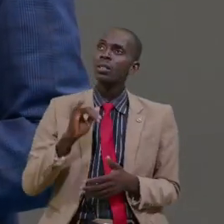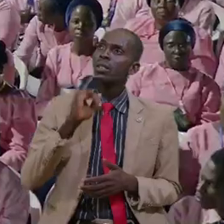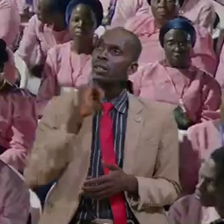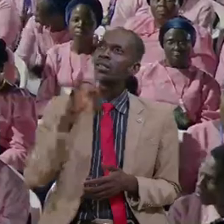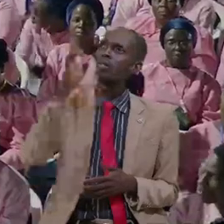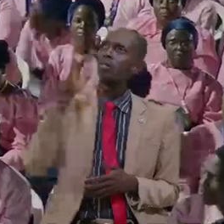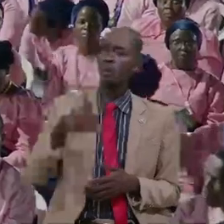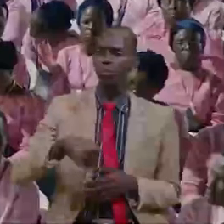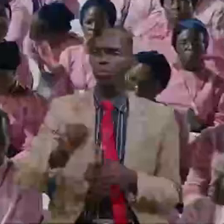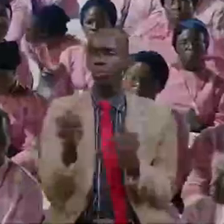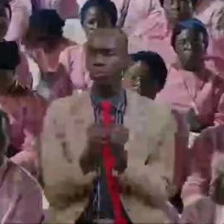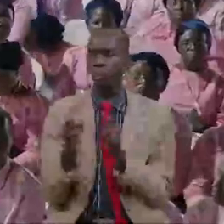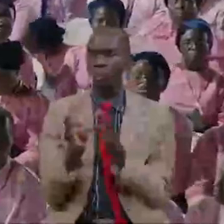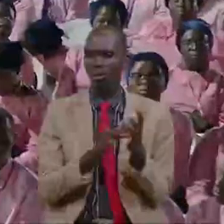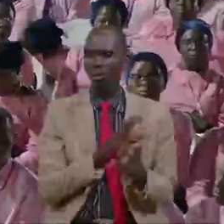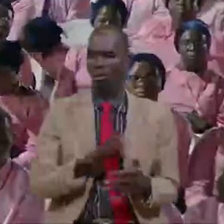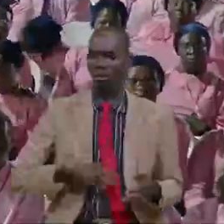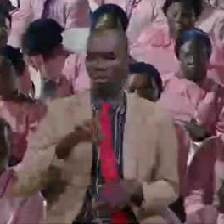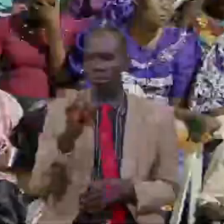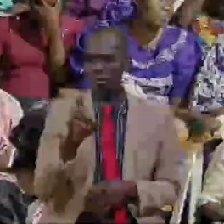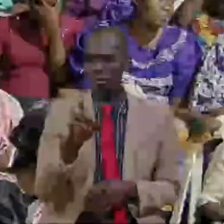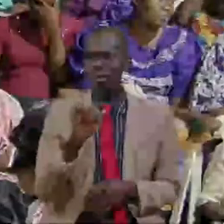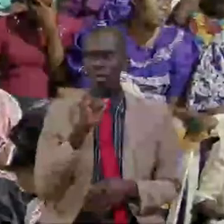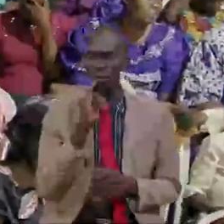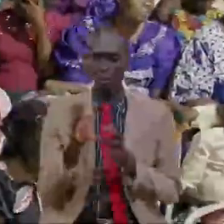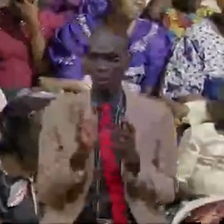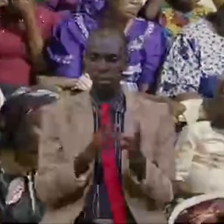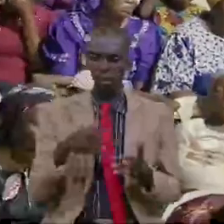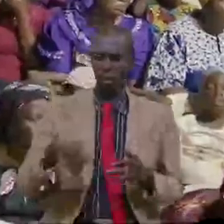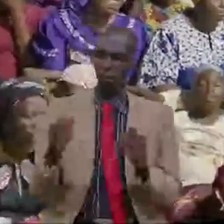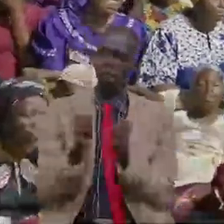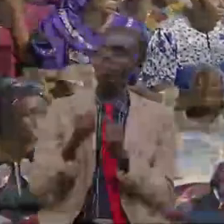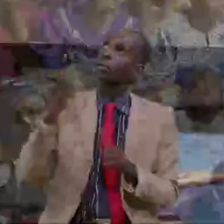Est-ce que Dieu est toujours avec Christ? Est-ce que Christ est toujours avec Dieu?